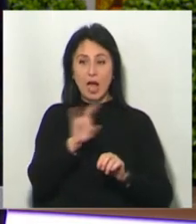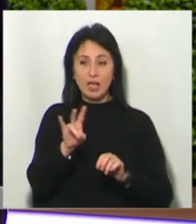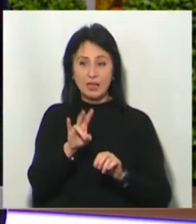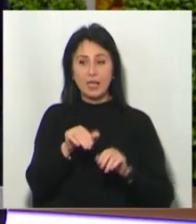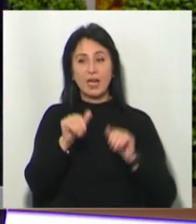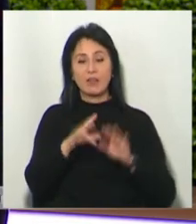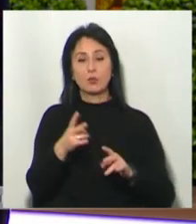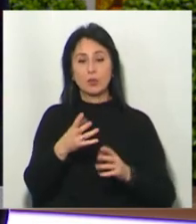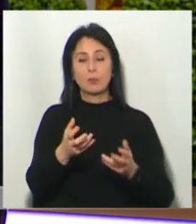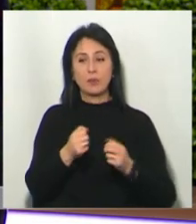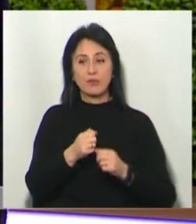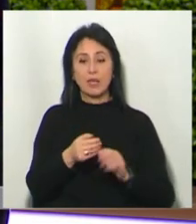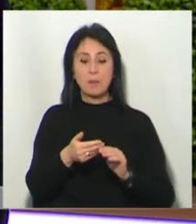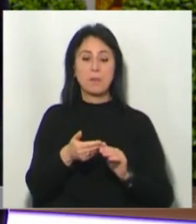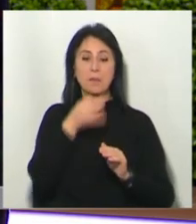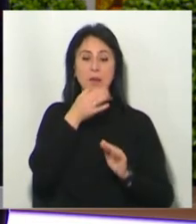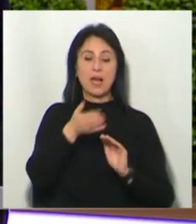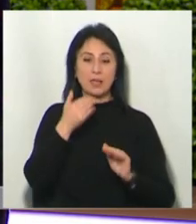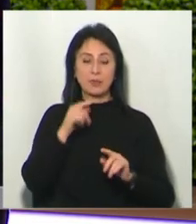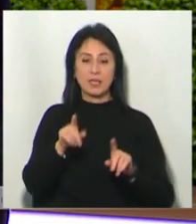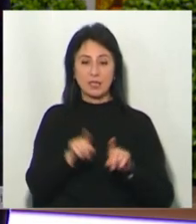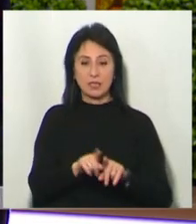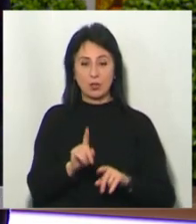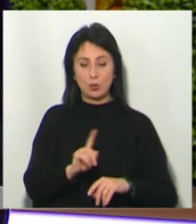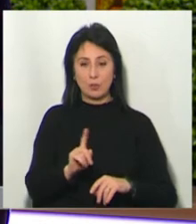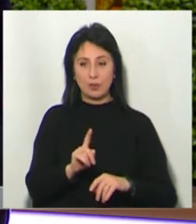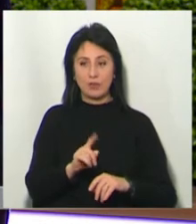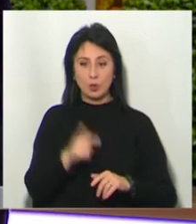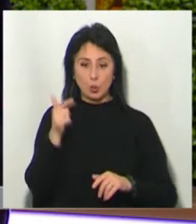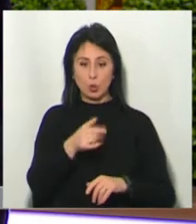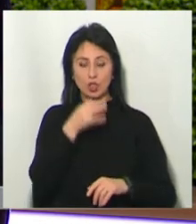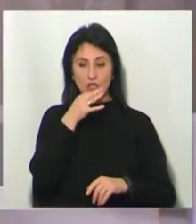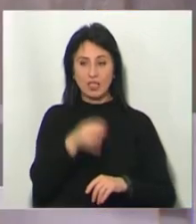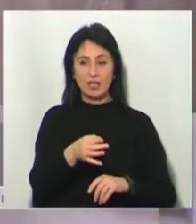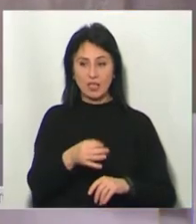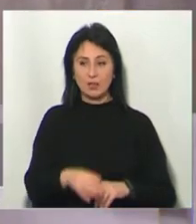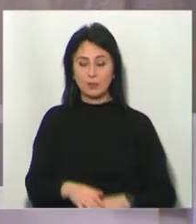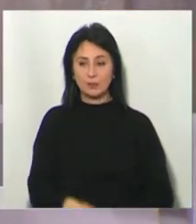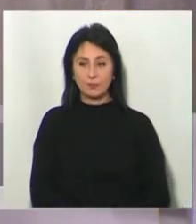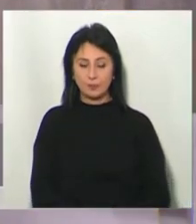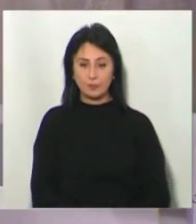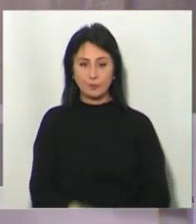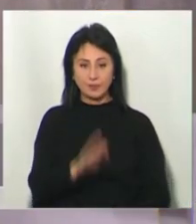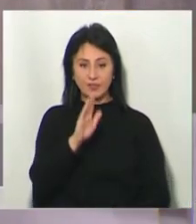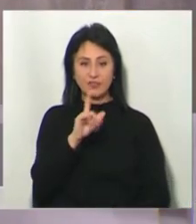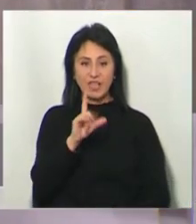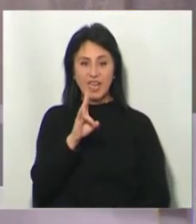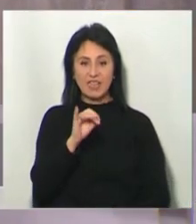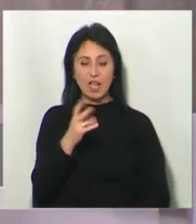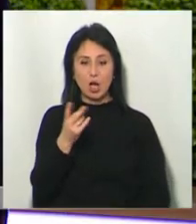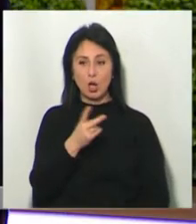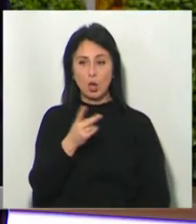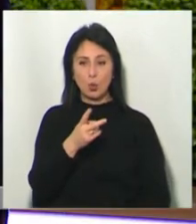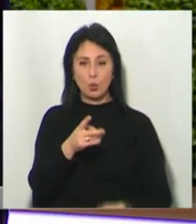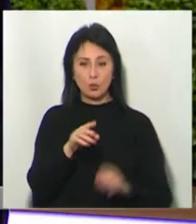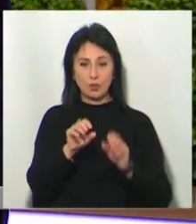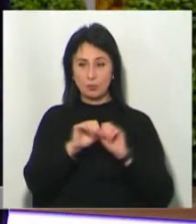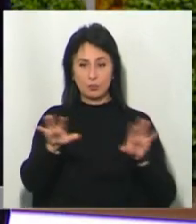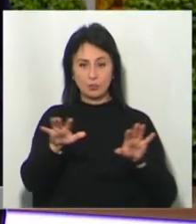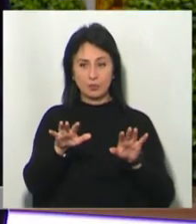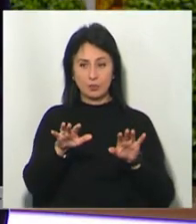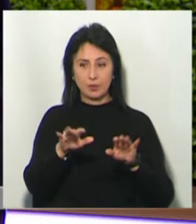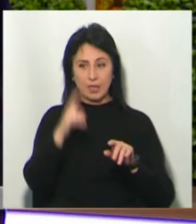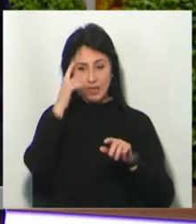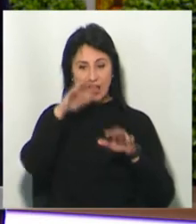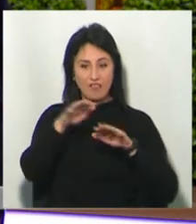კიდევ გადაწყვეტილება მიიღო მანამდე ისე რომ აი უხეშად რო გითხრათ აი ეს ვენა unda ჩაიშალოს,